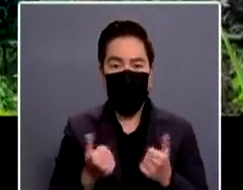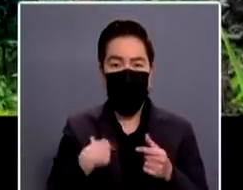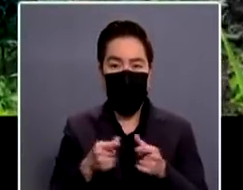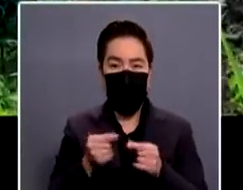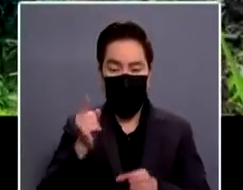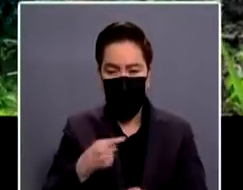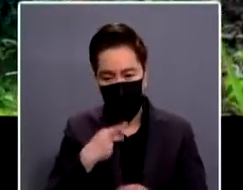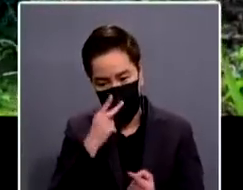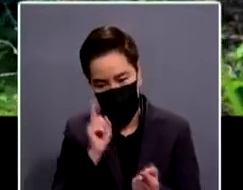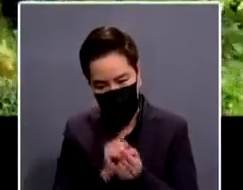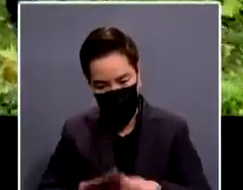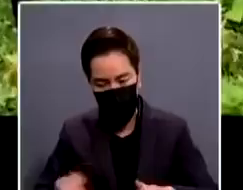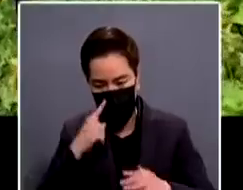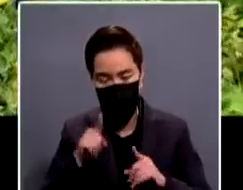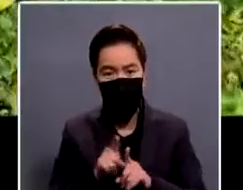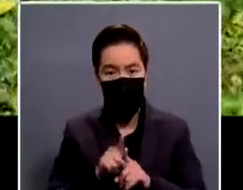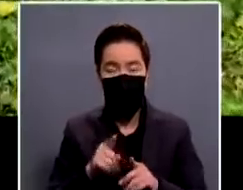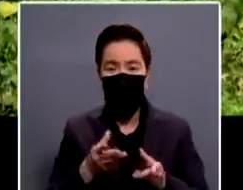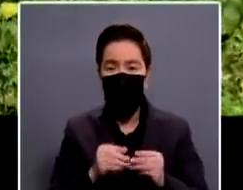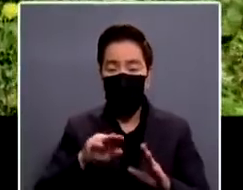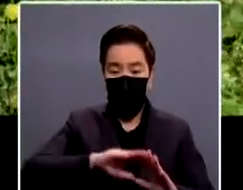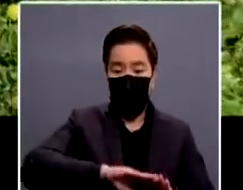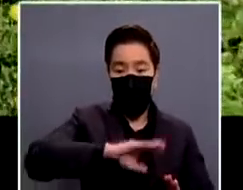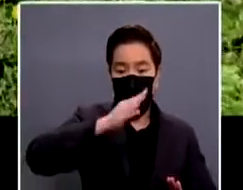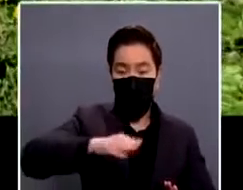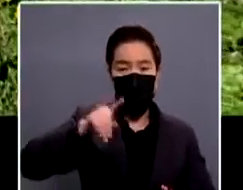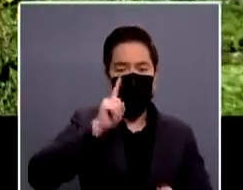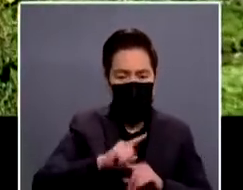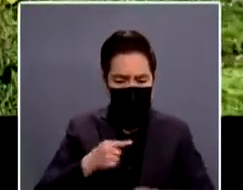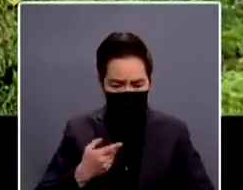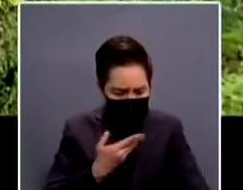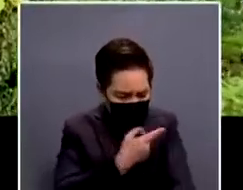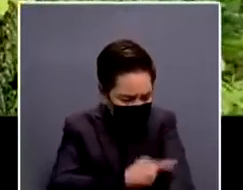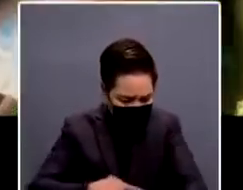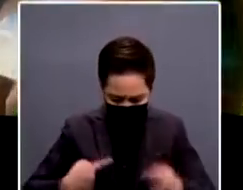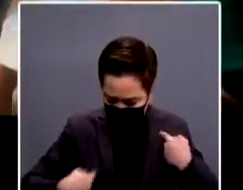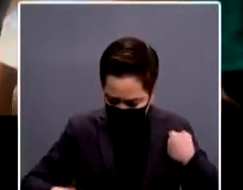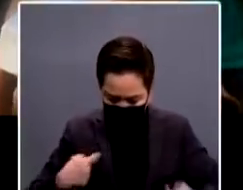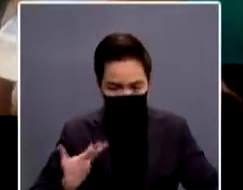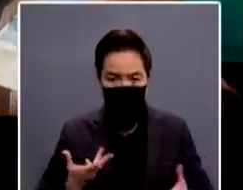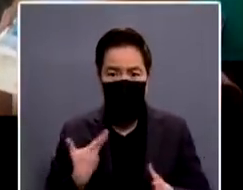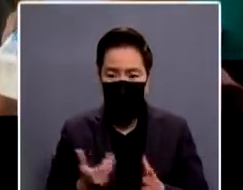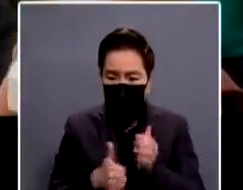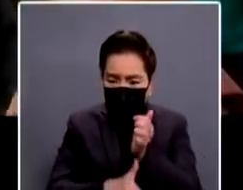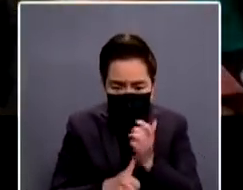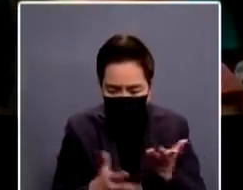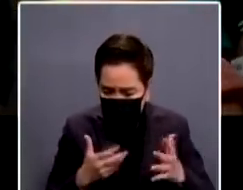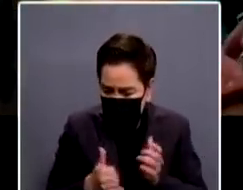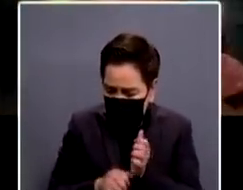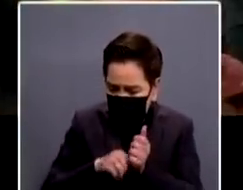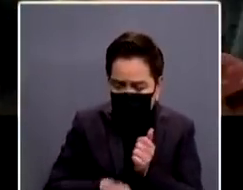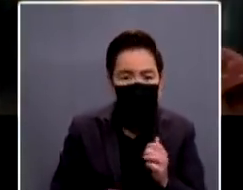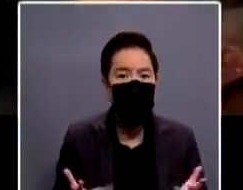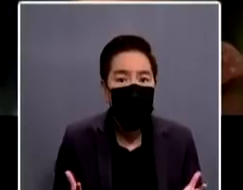ริงจากการพบตัวน้องจีน่าบนพื้นที่สูงเนี่ยแต่กลับไม่มีร่องรอยเรื่องของการขับถ่ายหรือว่าน้องอ่ะไม่